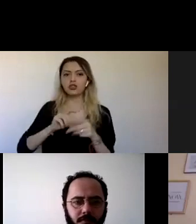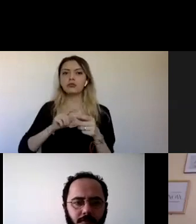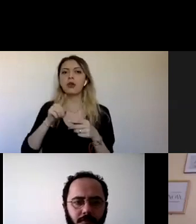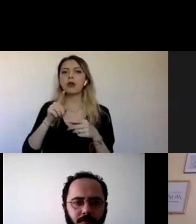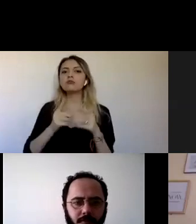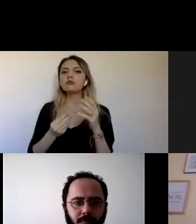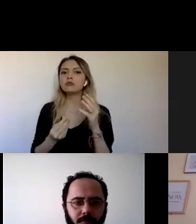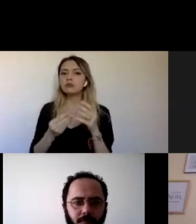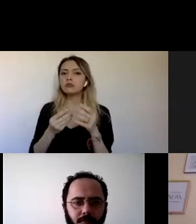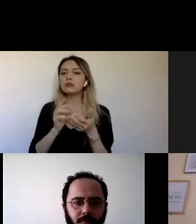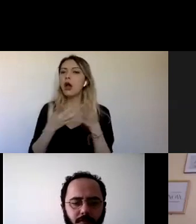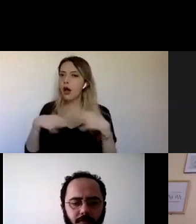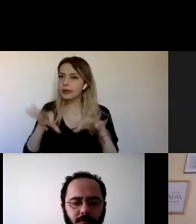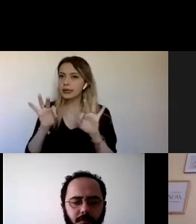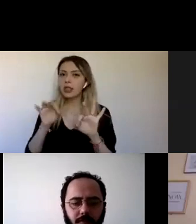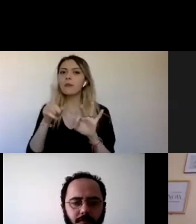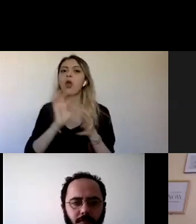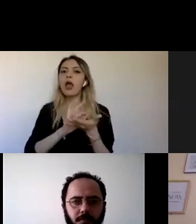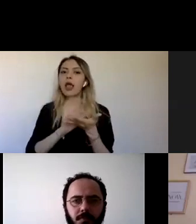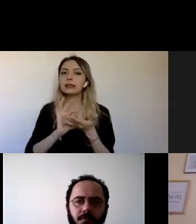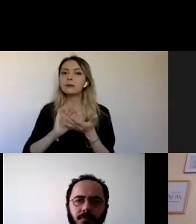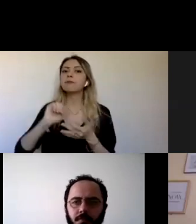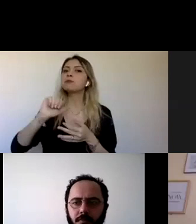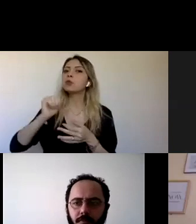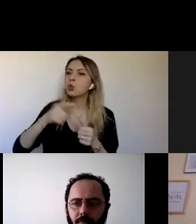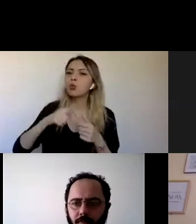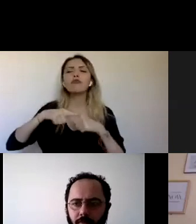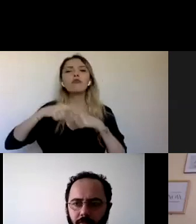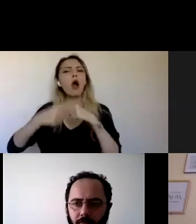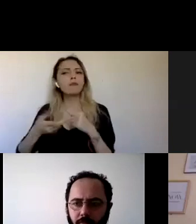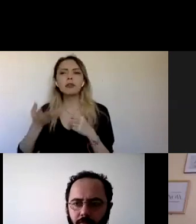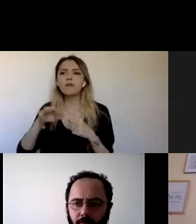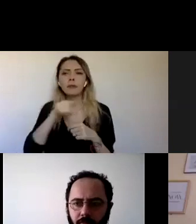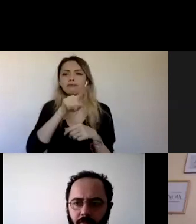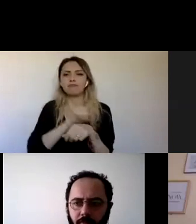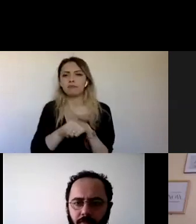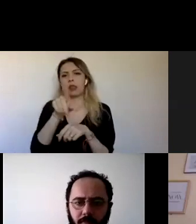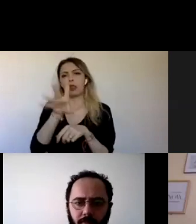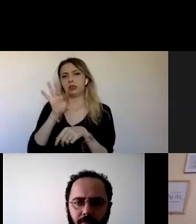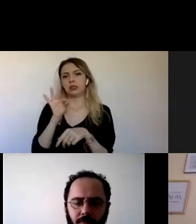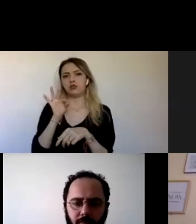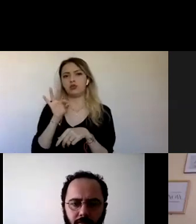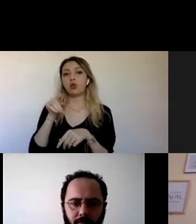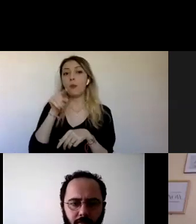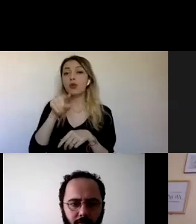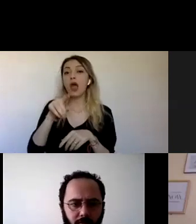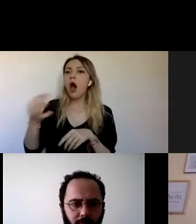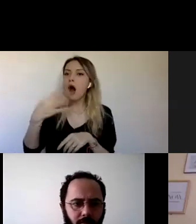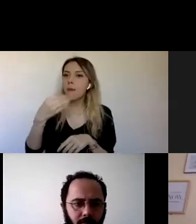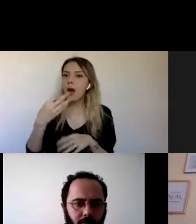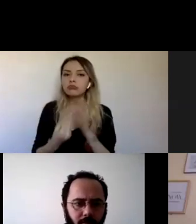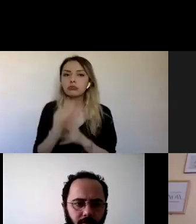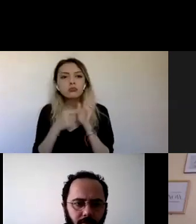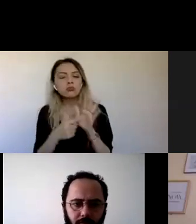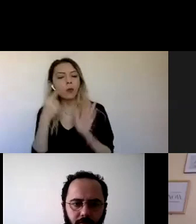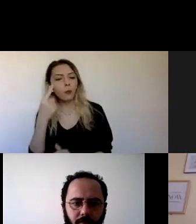bana istersen günlük, istersen haftalık olarak bu şekilde geliyor. Bu çalıştığınız alana dair bir takım nefret söylemlerini de buraya